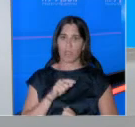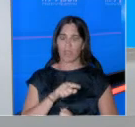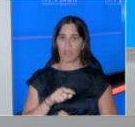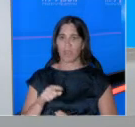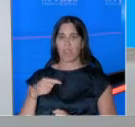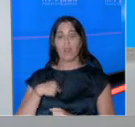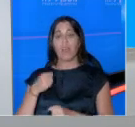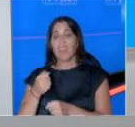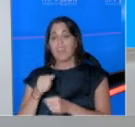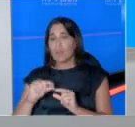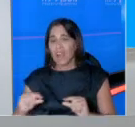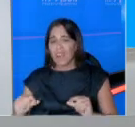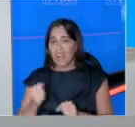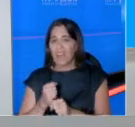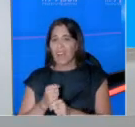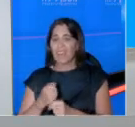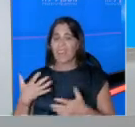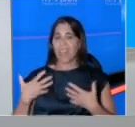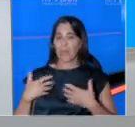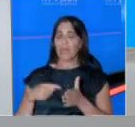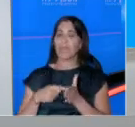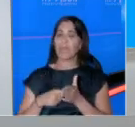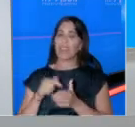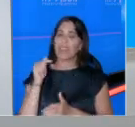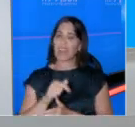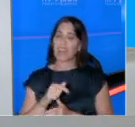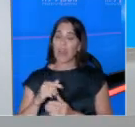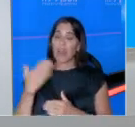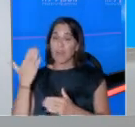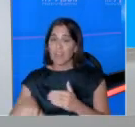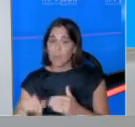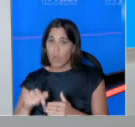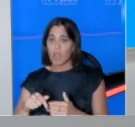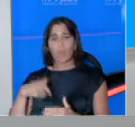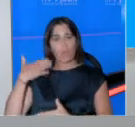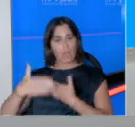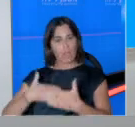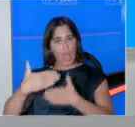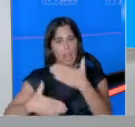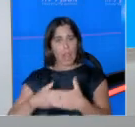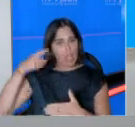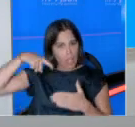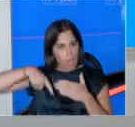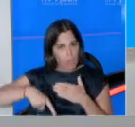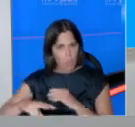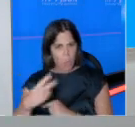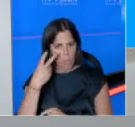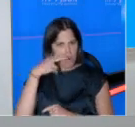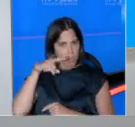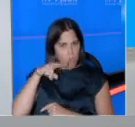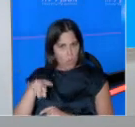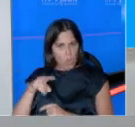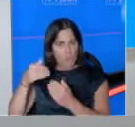תחתונה, עושה דעוינים כי זה חשוב, כי הציבור הישראלי בשנים האחרונות, בעשור האחרון, עובר תהליך עמוק של התבוננות מחדש